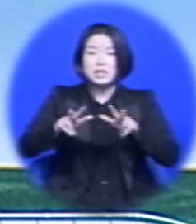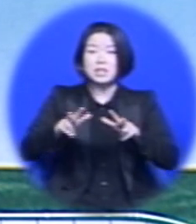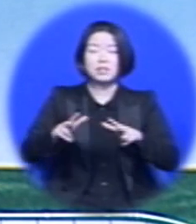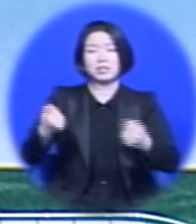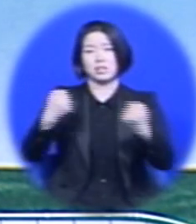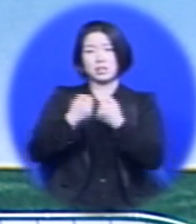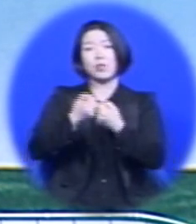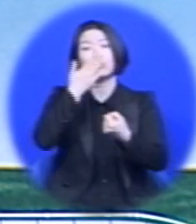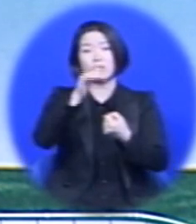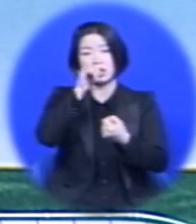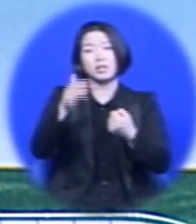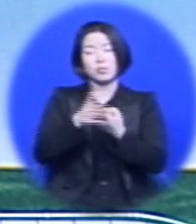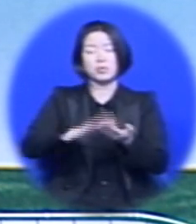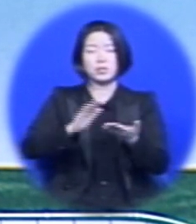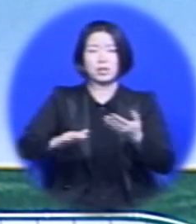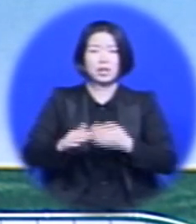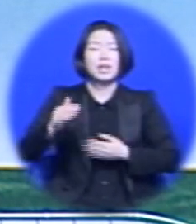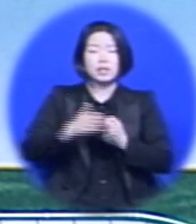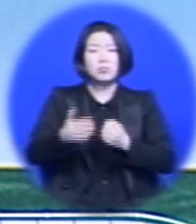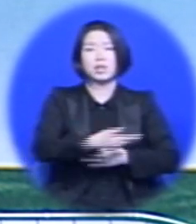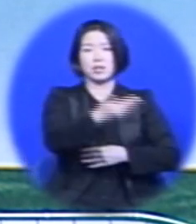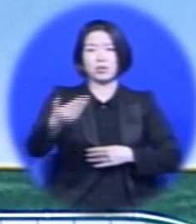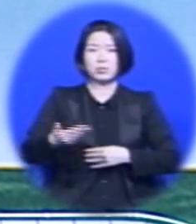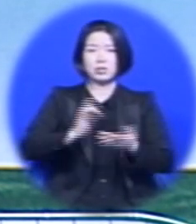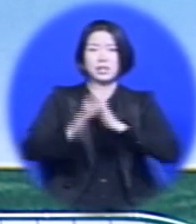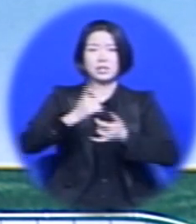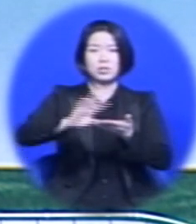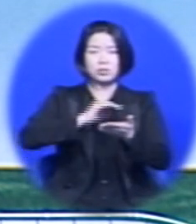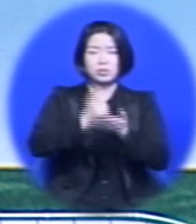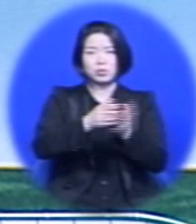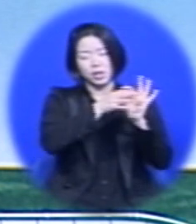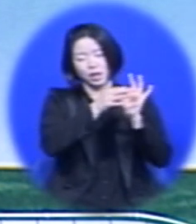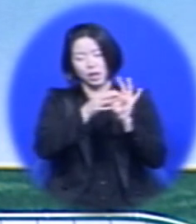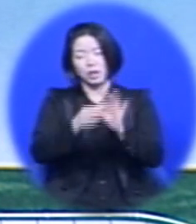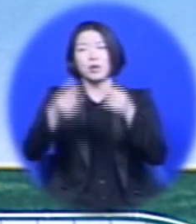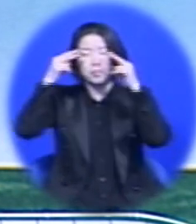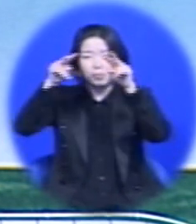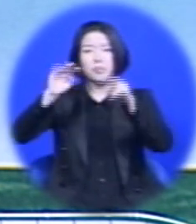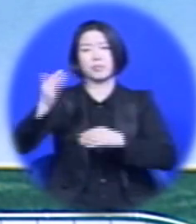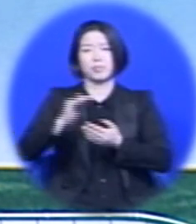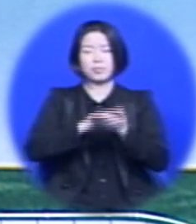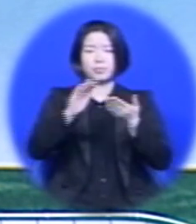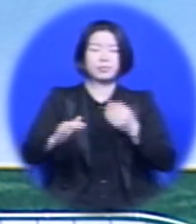거예요 그러므로 여러분은 예수 그리스도를 계속 바라보아야 됩니다